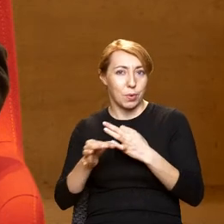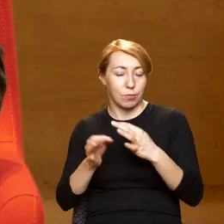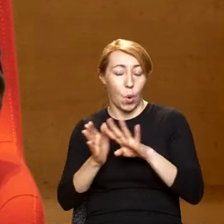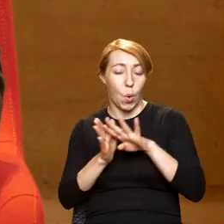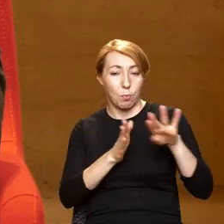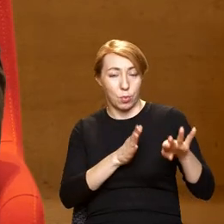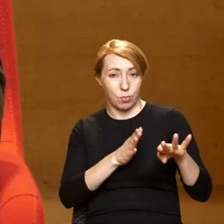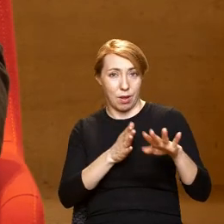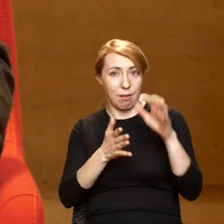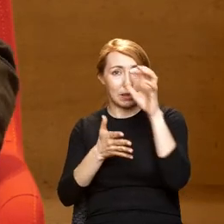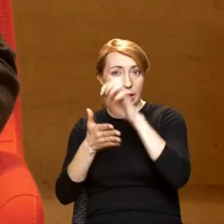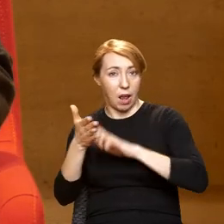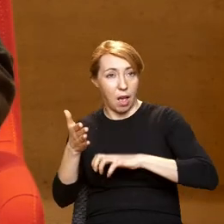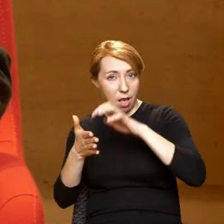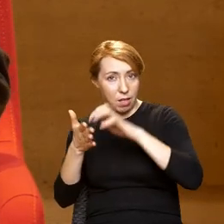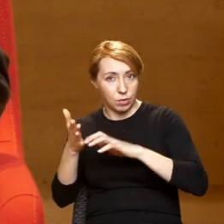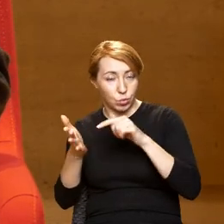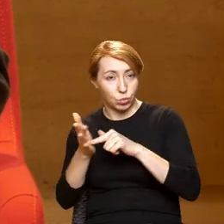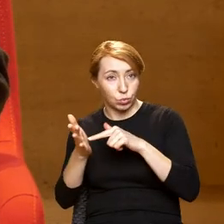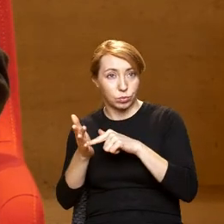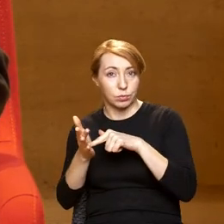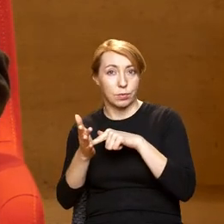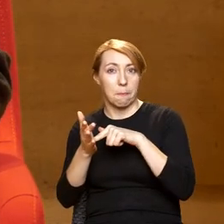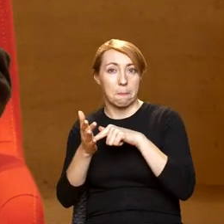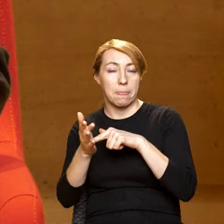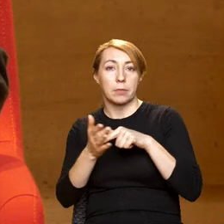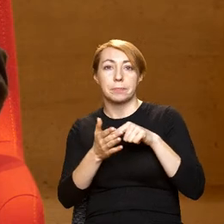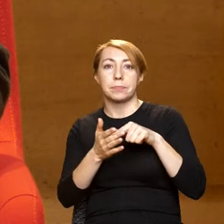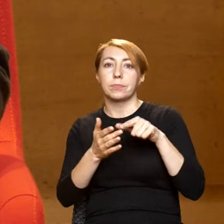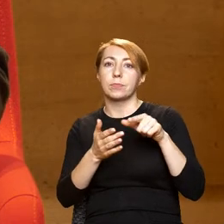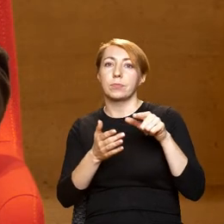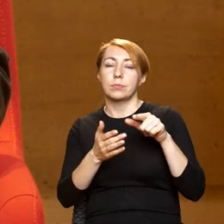oprócz treściowej zawartości tego, co spisywał